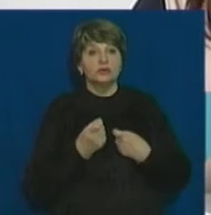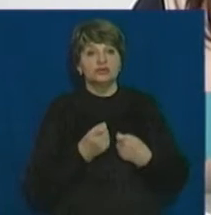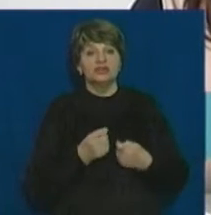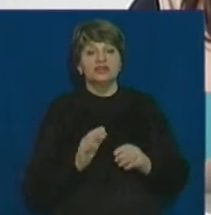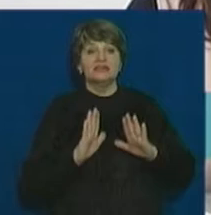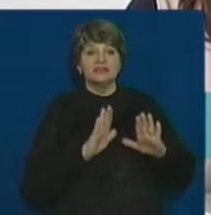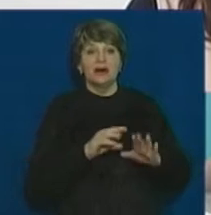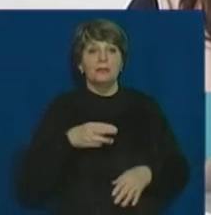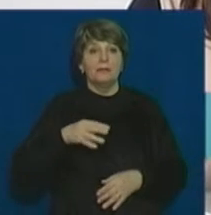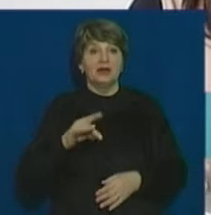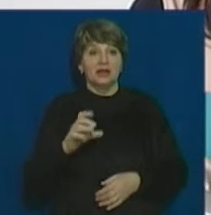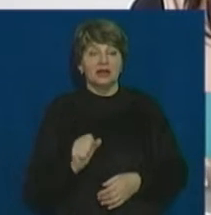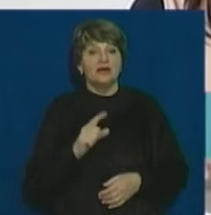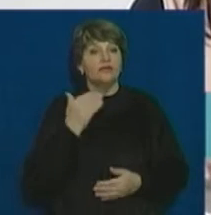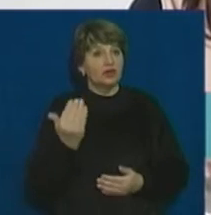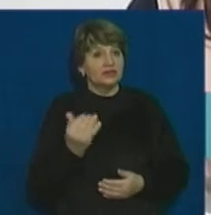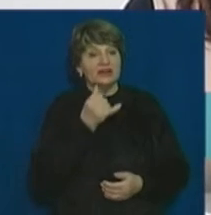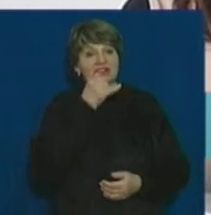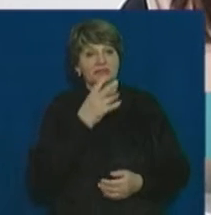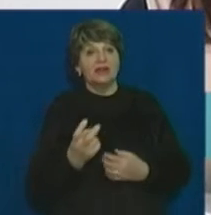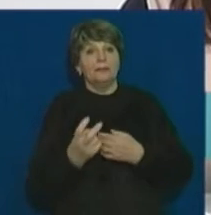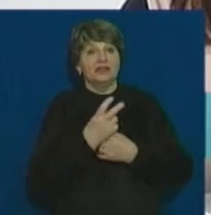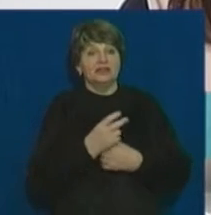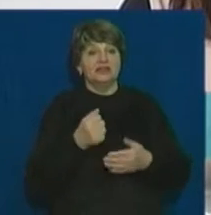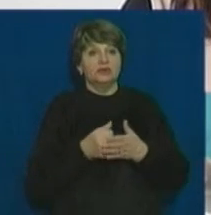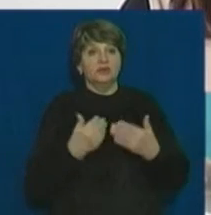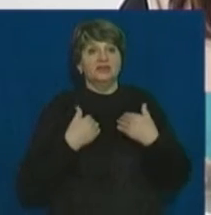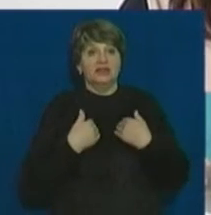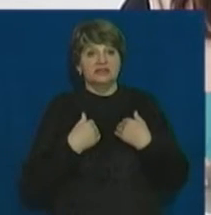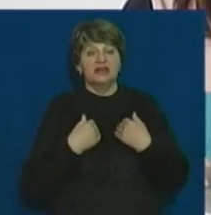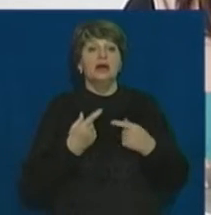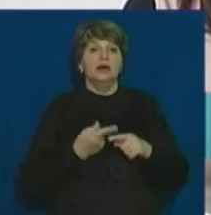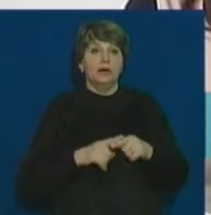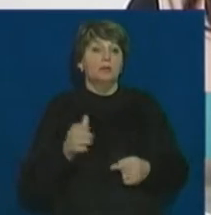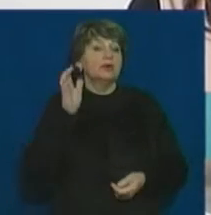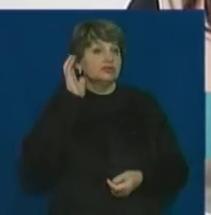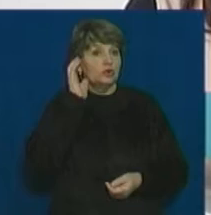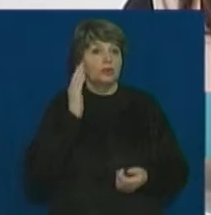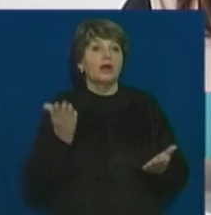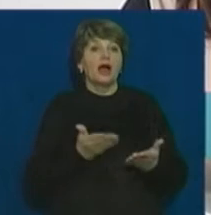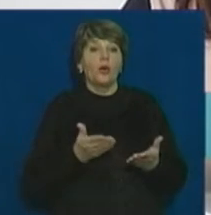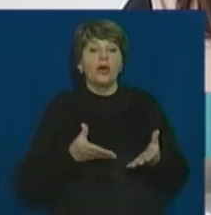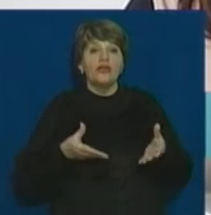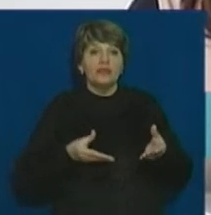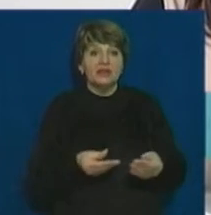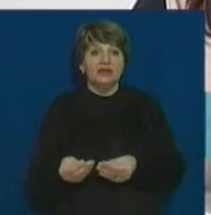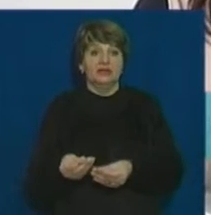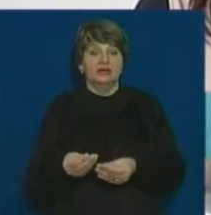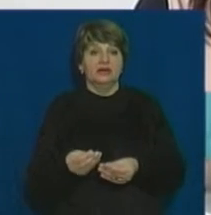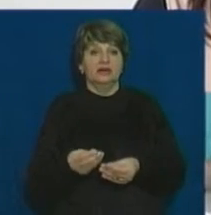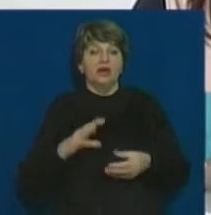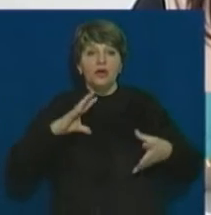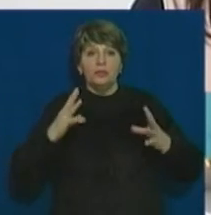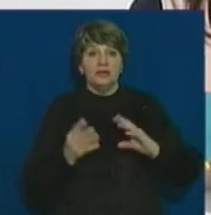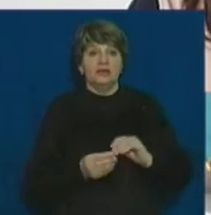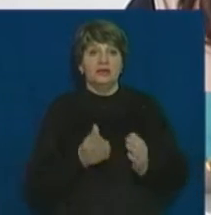змогла прийти на ефір, але відповіла на наші питання телефоном. Отож, послухаємо, який вплив підсумки публічних